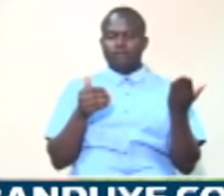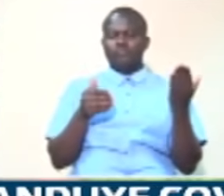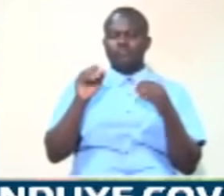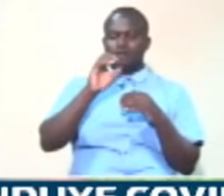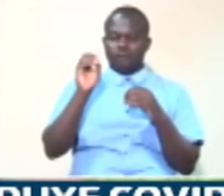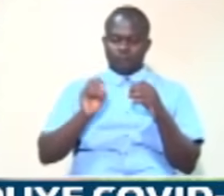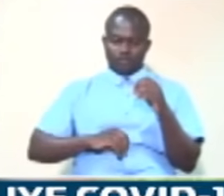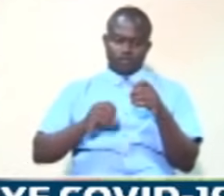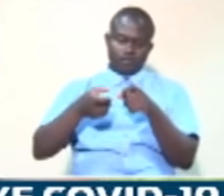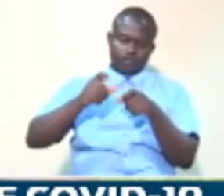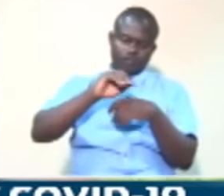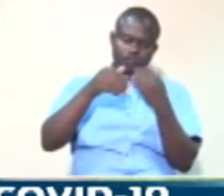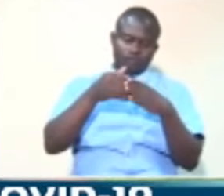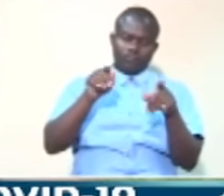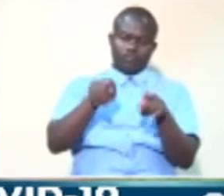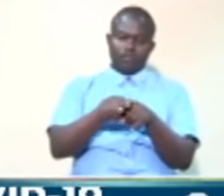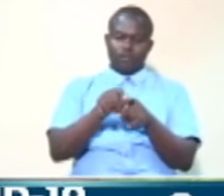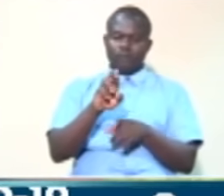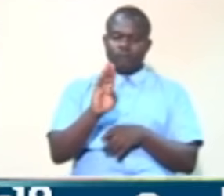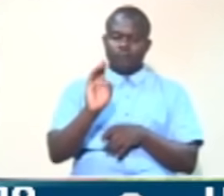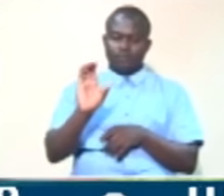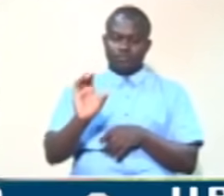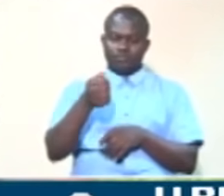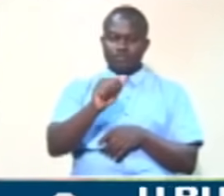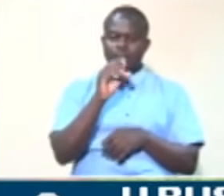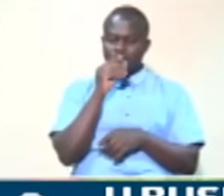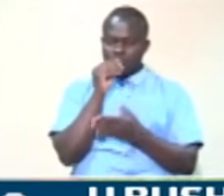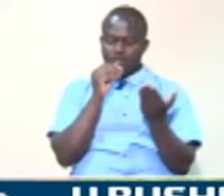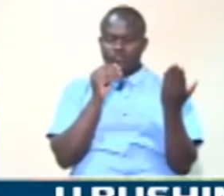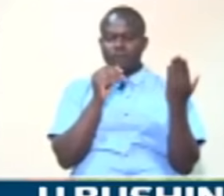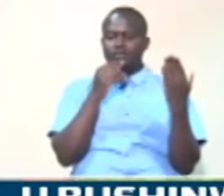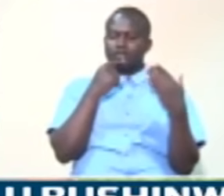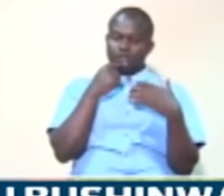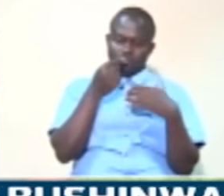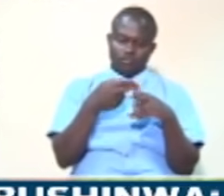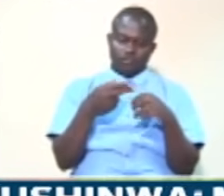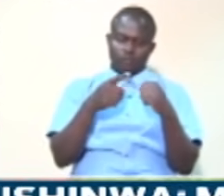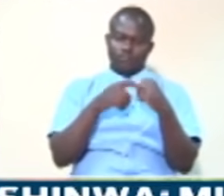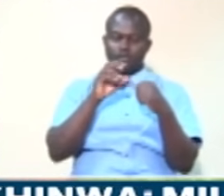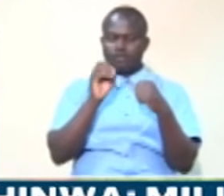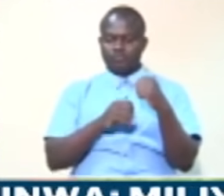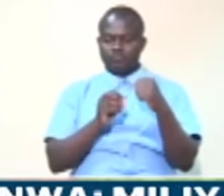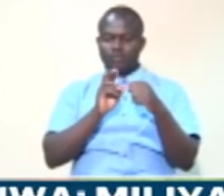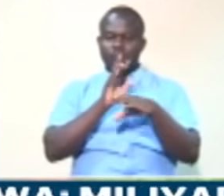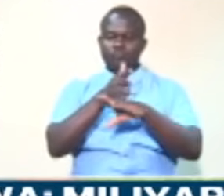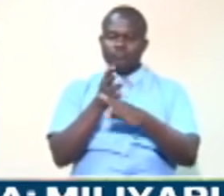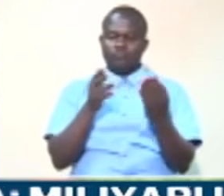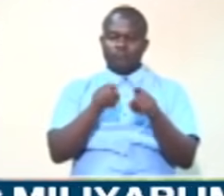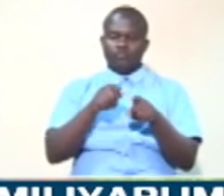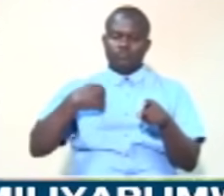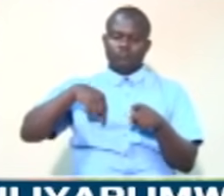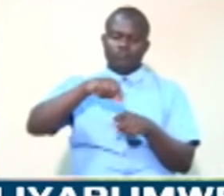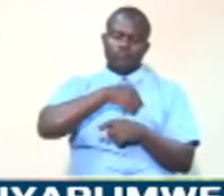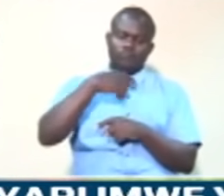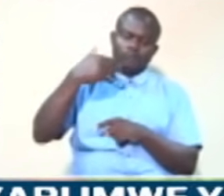ijanisha niryiyongera nk'uko RBC ibivuga, bavuga 60% cyangwa kurenzaho, natwe